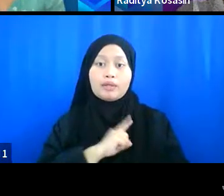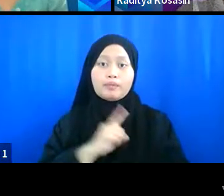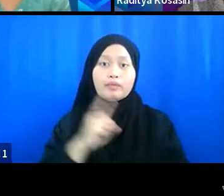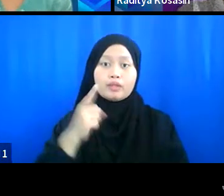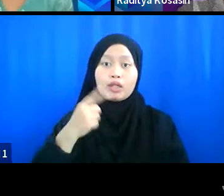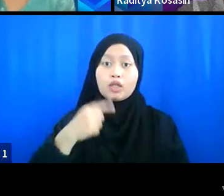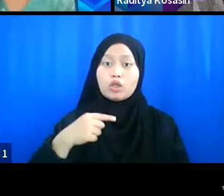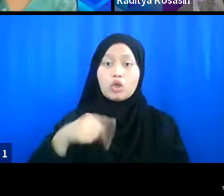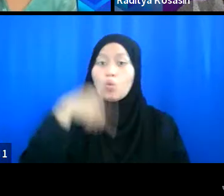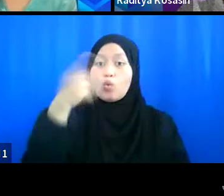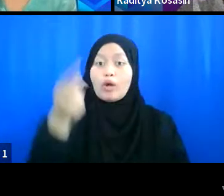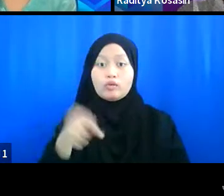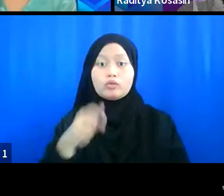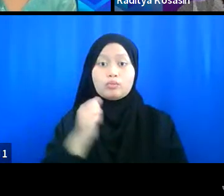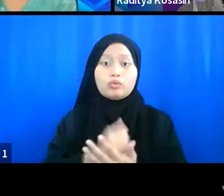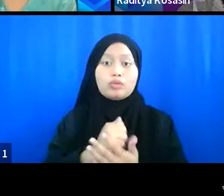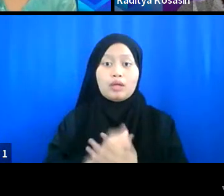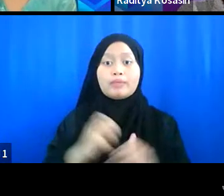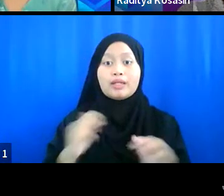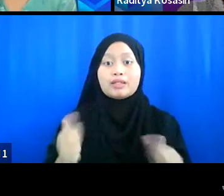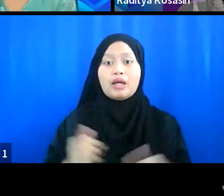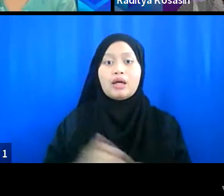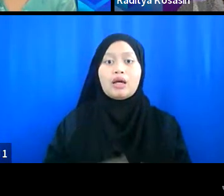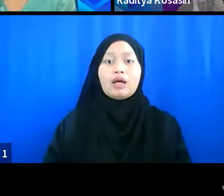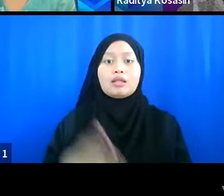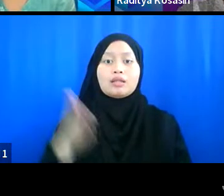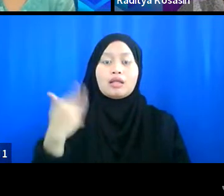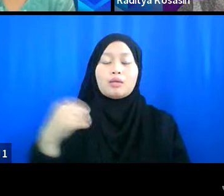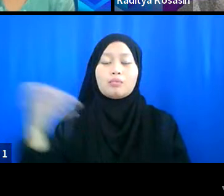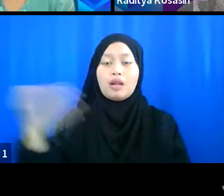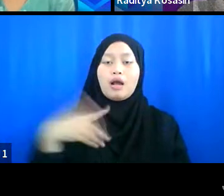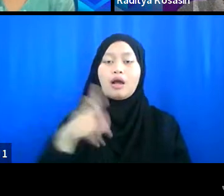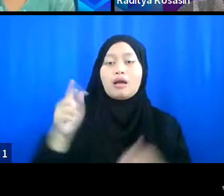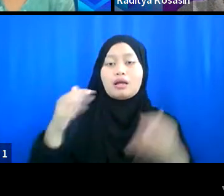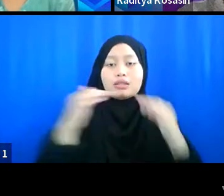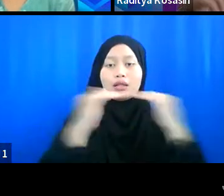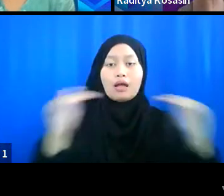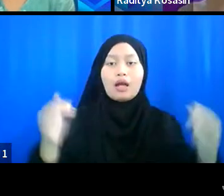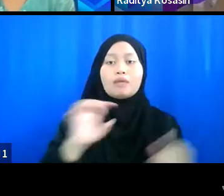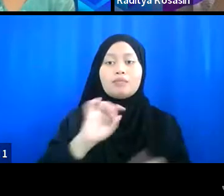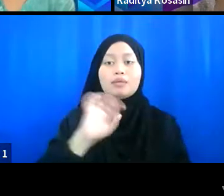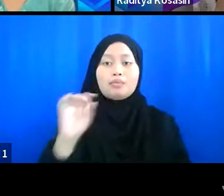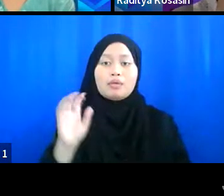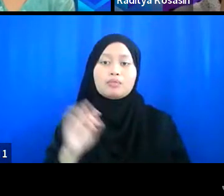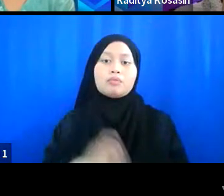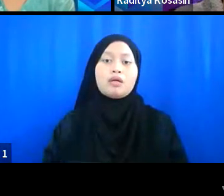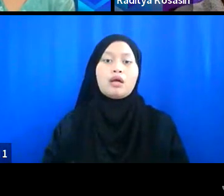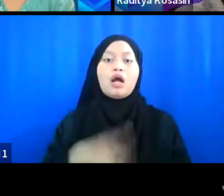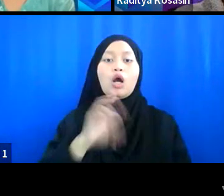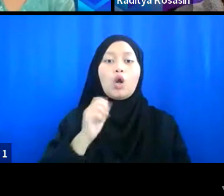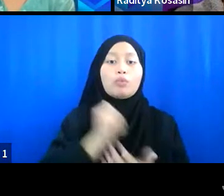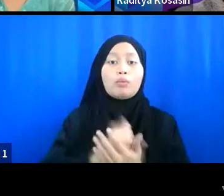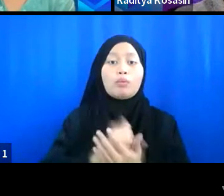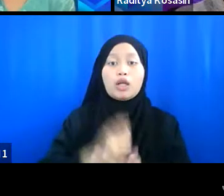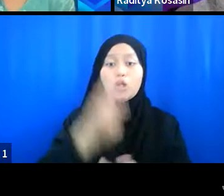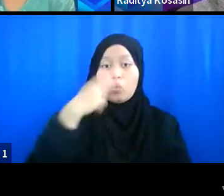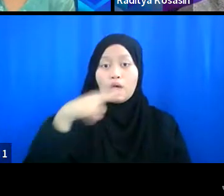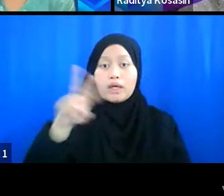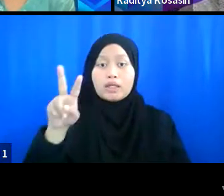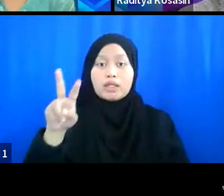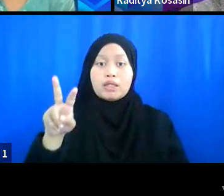itu semuanya besar katanya lagi karena tadi ada kesetaraan segala macem nanti kalau mereka memang dari 200 m 11